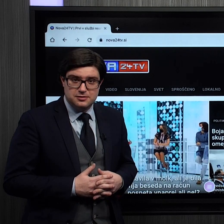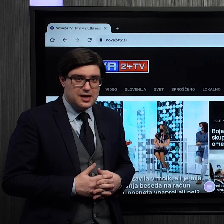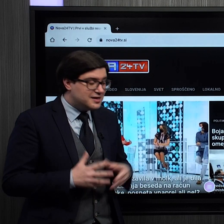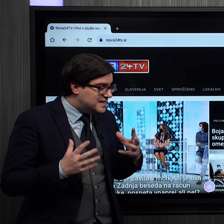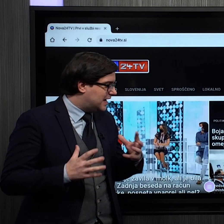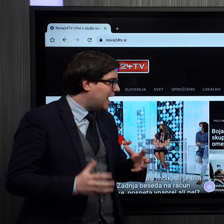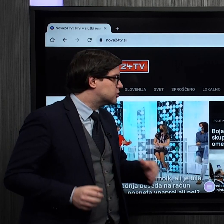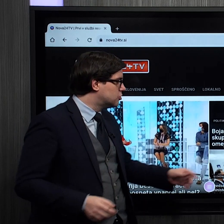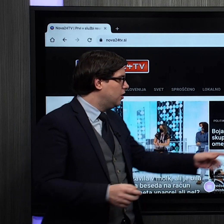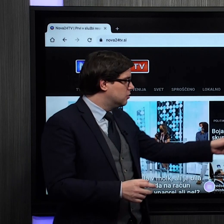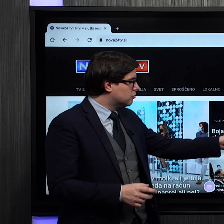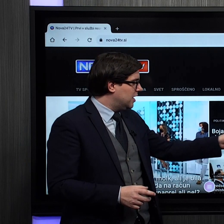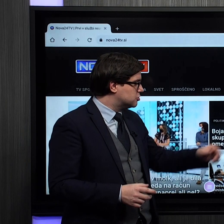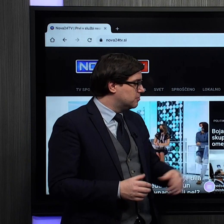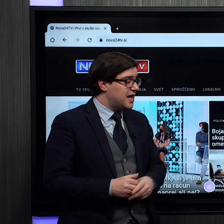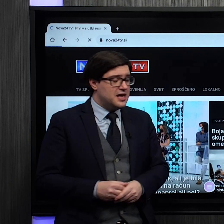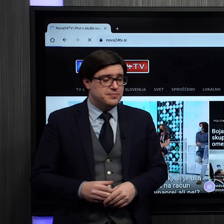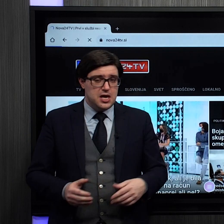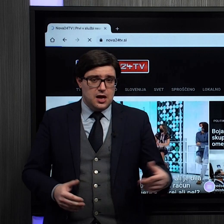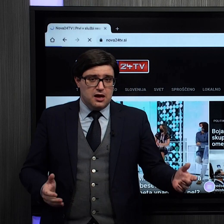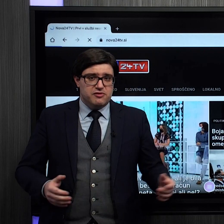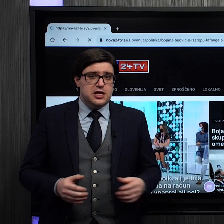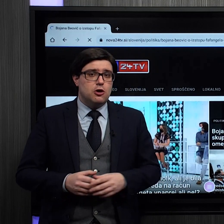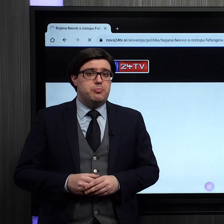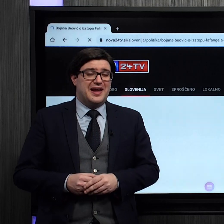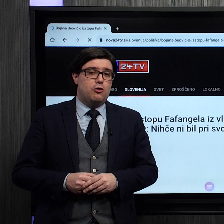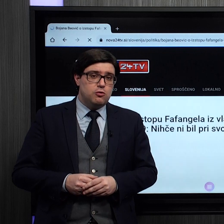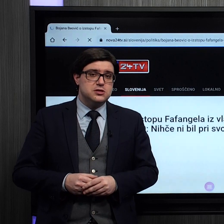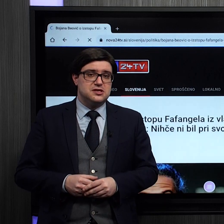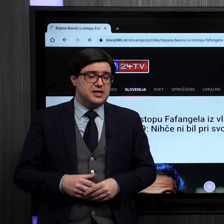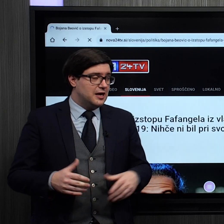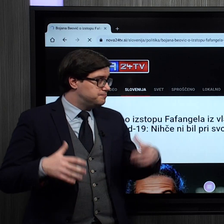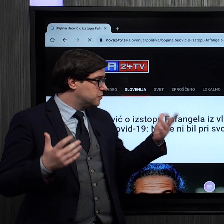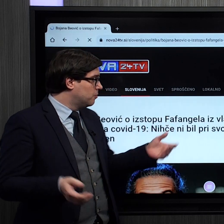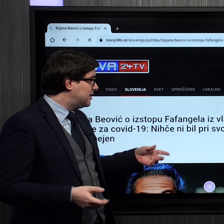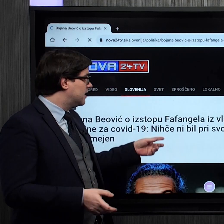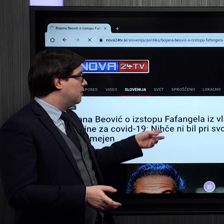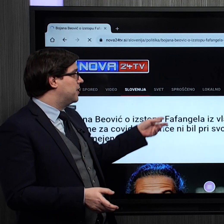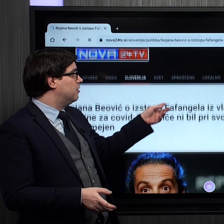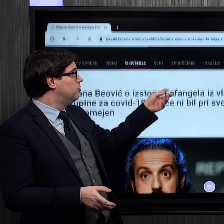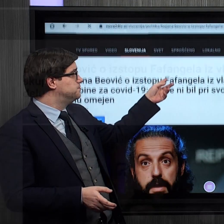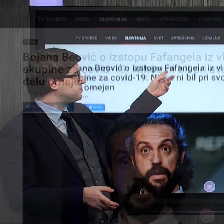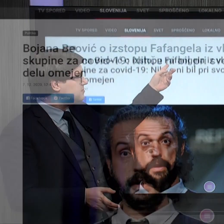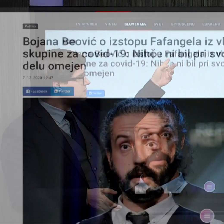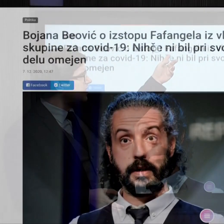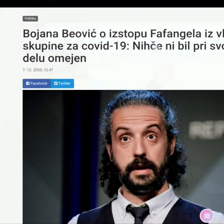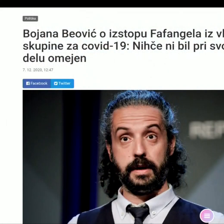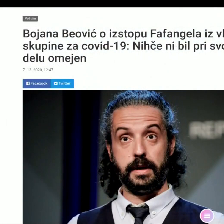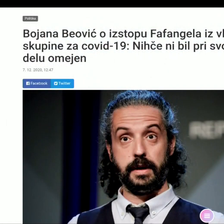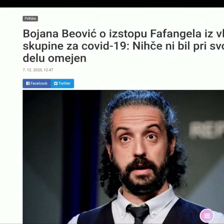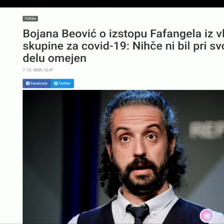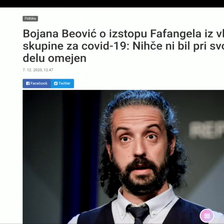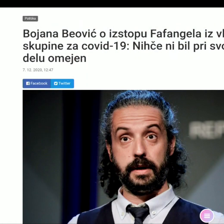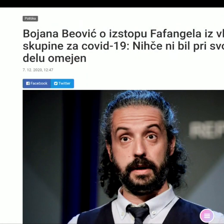vsaj nekakšno drugačno mnenje. Veliko prahu, seveda umetnega prahu,